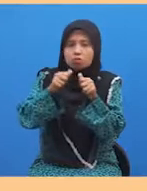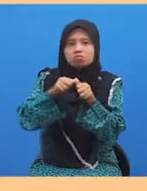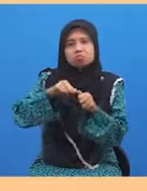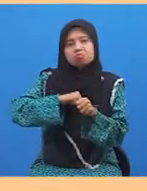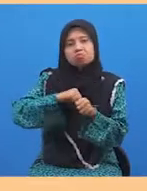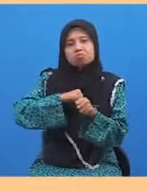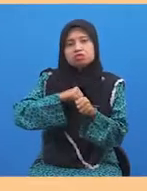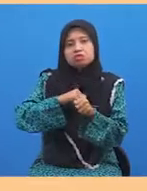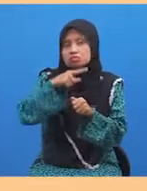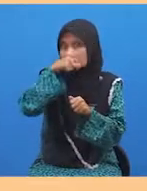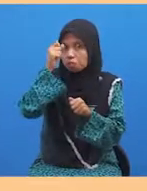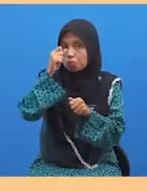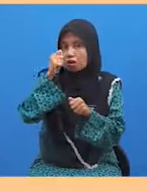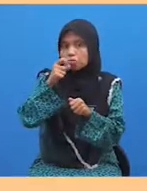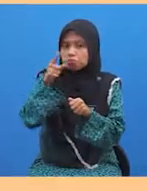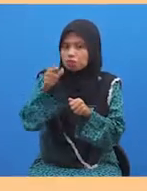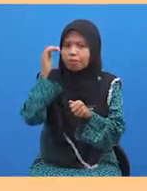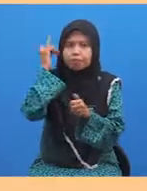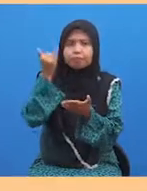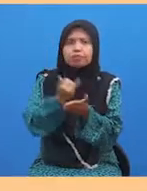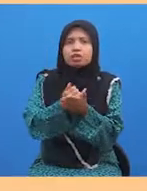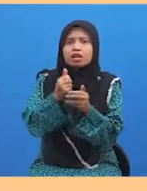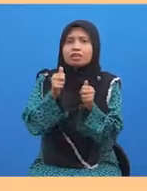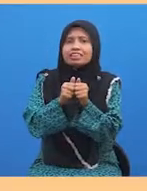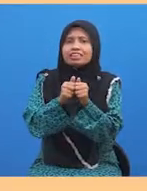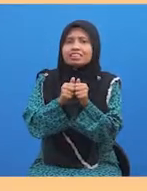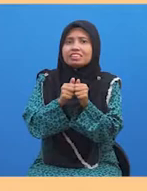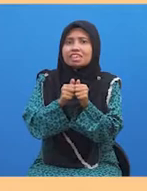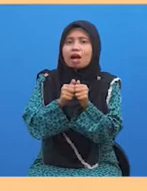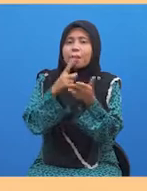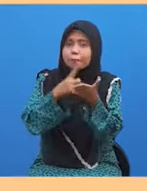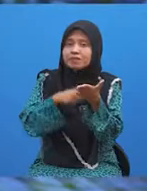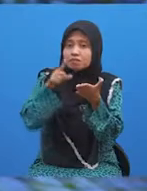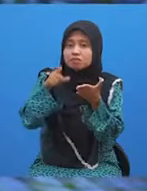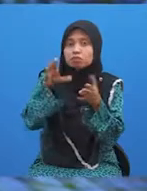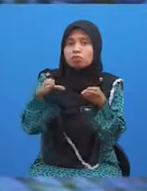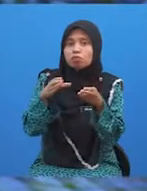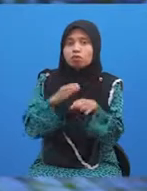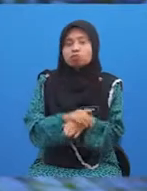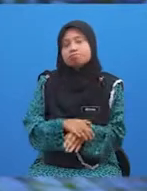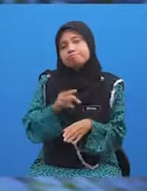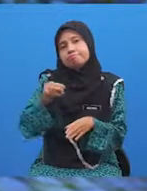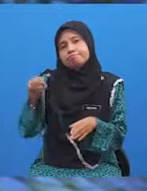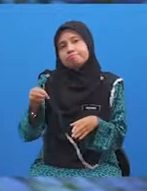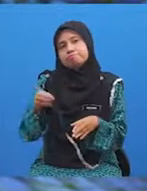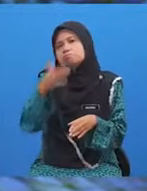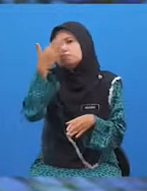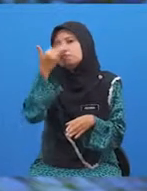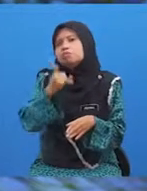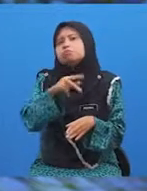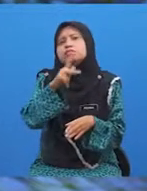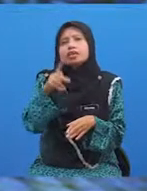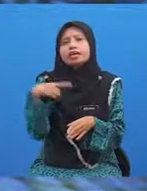pendiriannya kerana beliau yakin dengan tindakan yang diambilnya. Murid-murid,